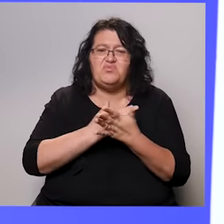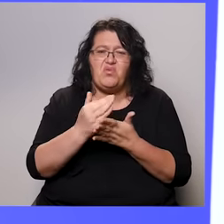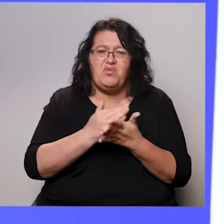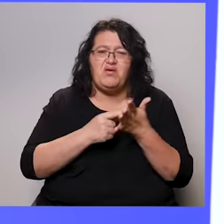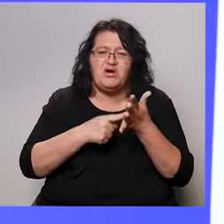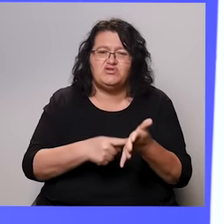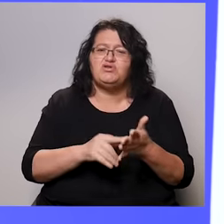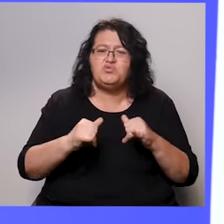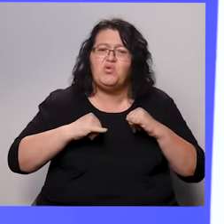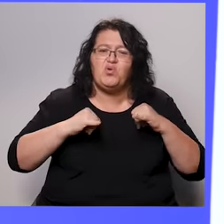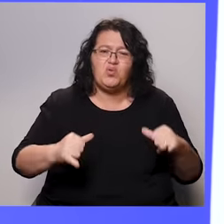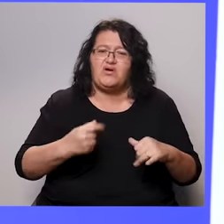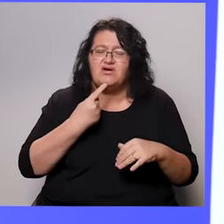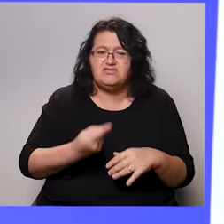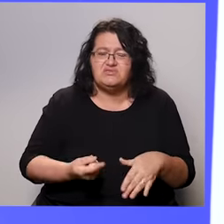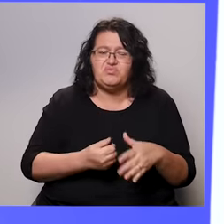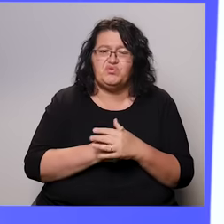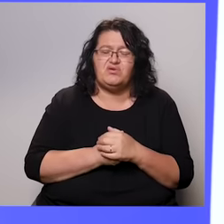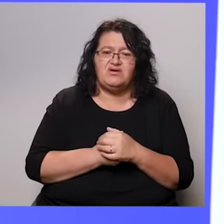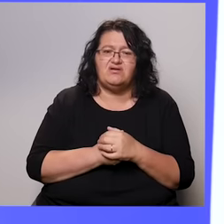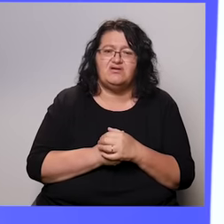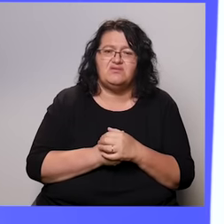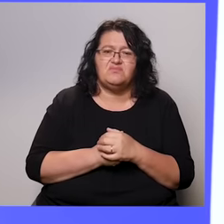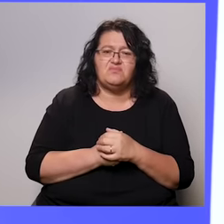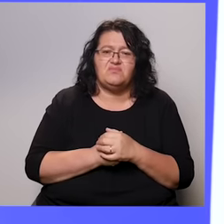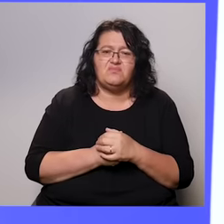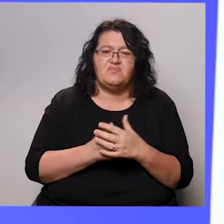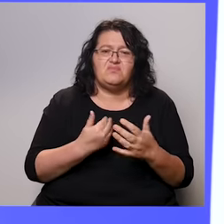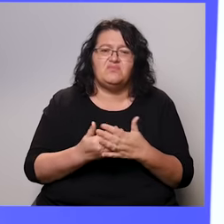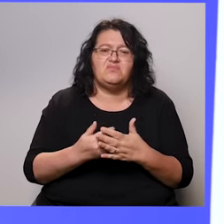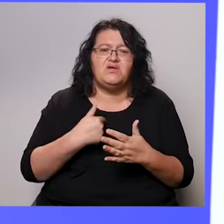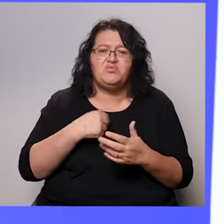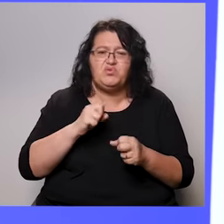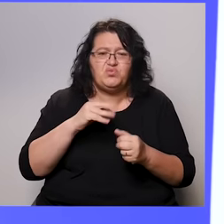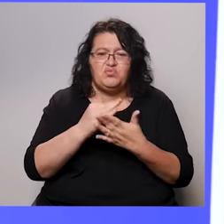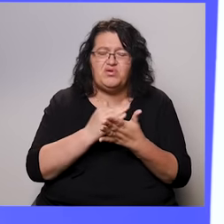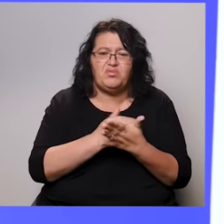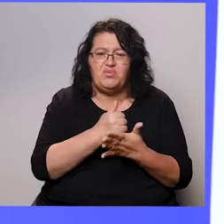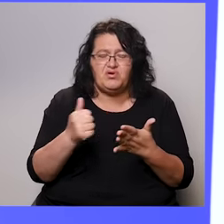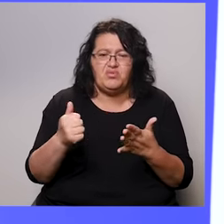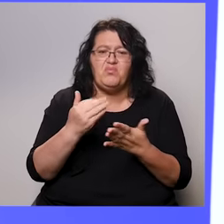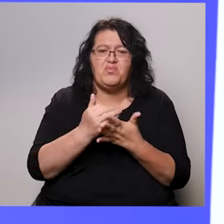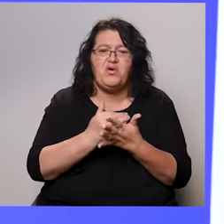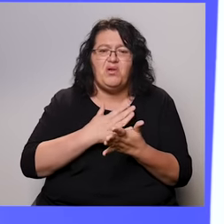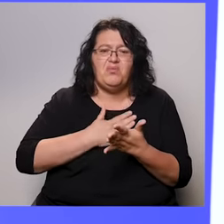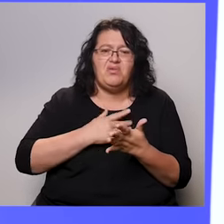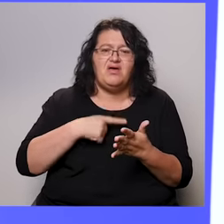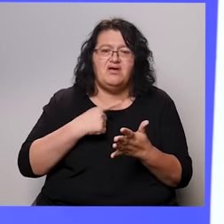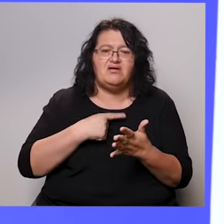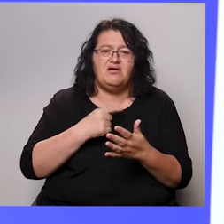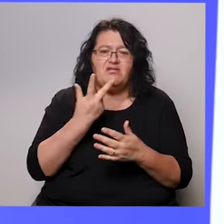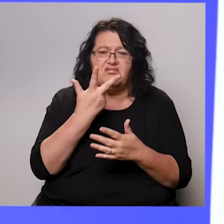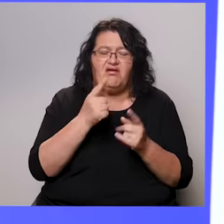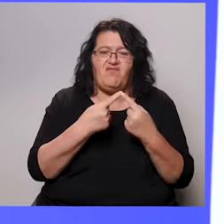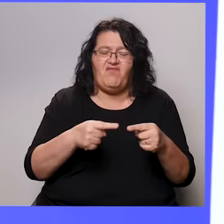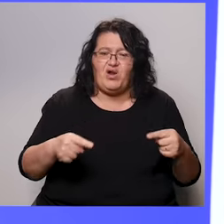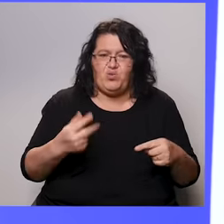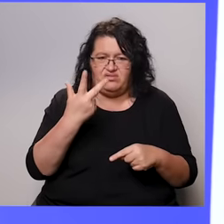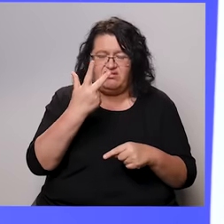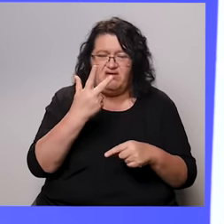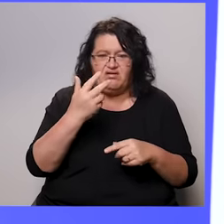problema aceasta și n-au curajul să spună. Pentru mine nu era numai asta problema. Problema mea se împărțea în trei